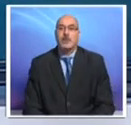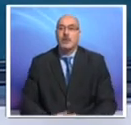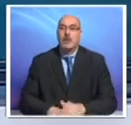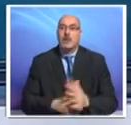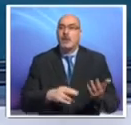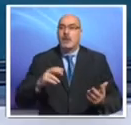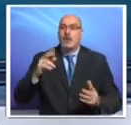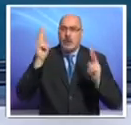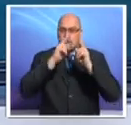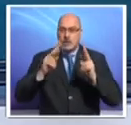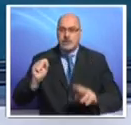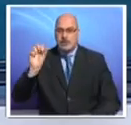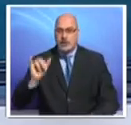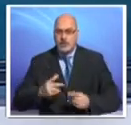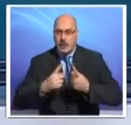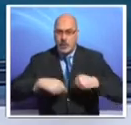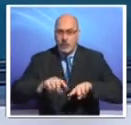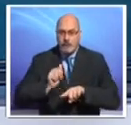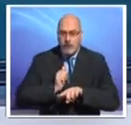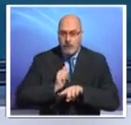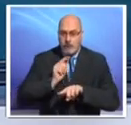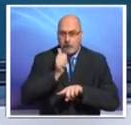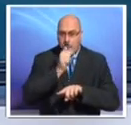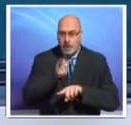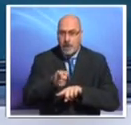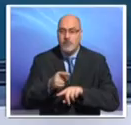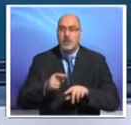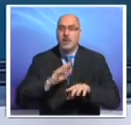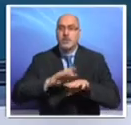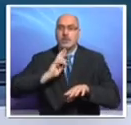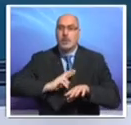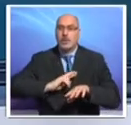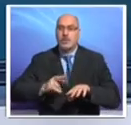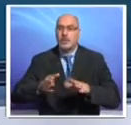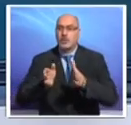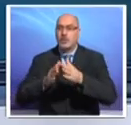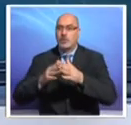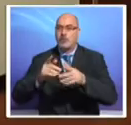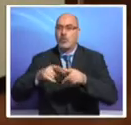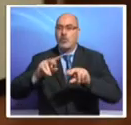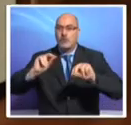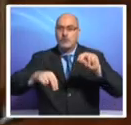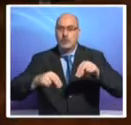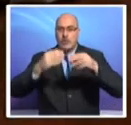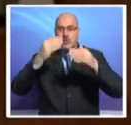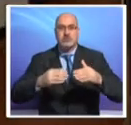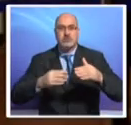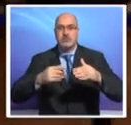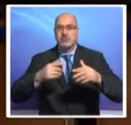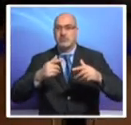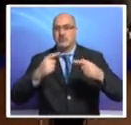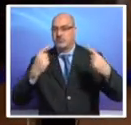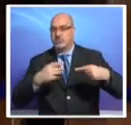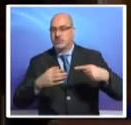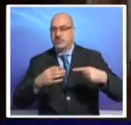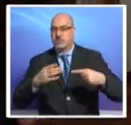الشأن السوري، وبعد جلسة مغلقة له، طالب مجلس الأمن الدولي بتطبيق اتفاق وقف إطلاق النار الذي تتجاهله